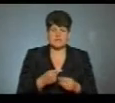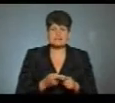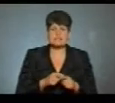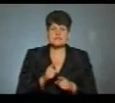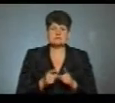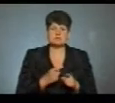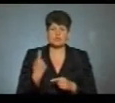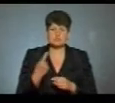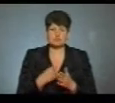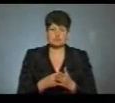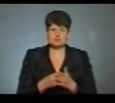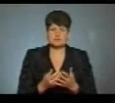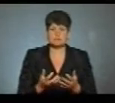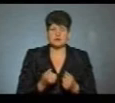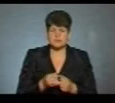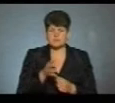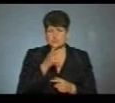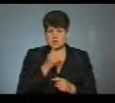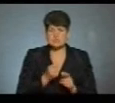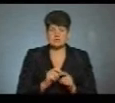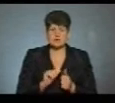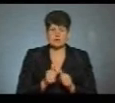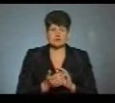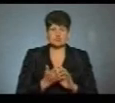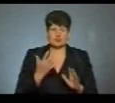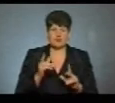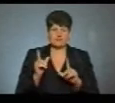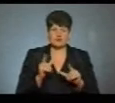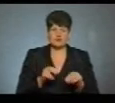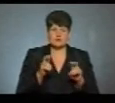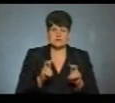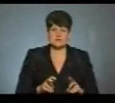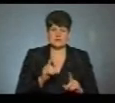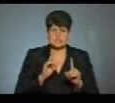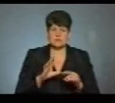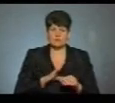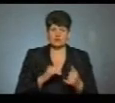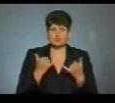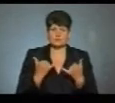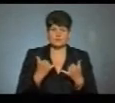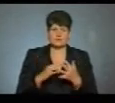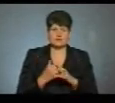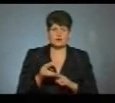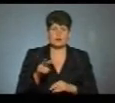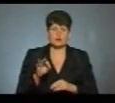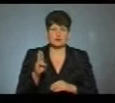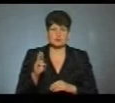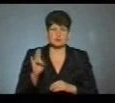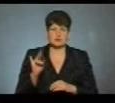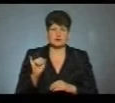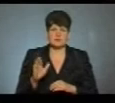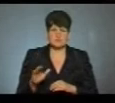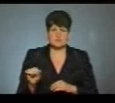до обласного бюджету прийняли під час позачергового виїзного засідання сесії, яке відбулося сьогодні в селі Лошнів Теребовлянського